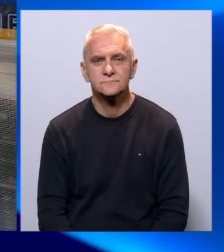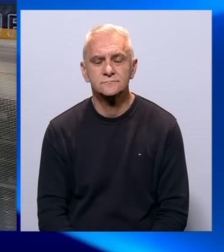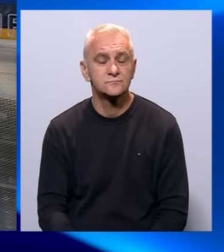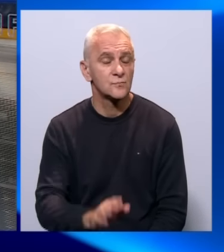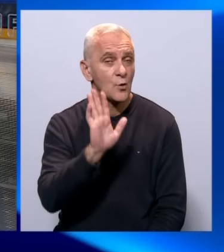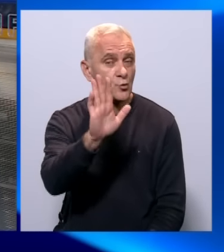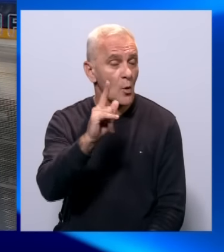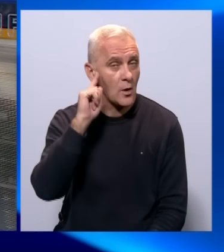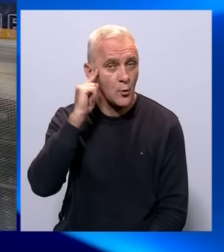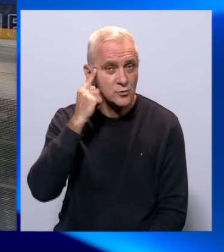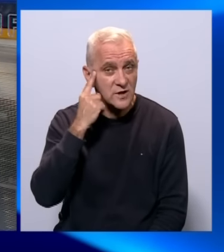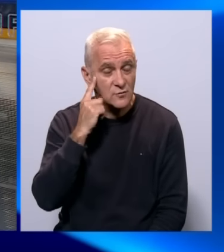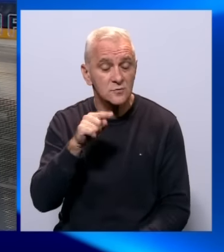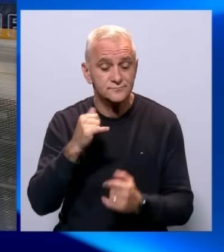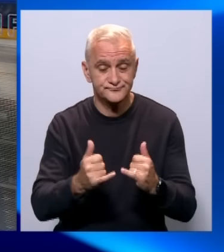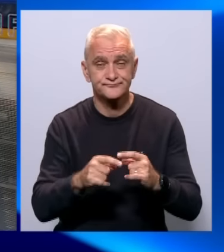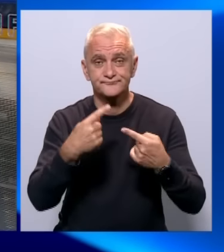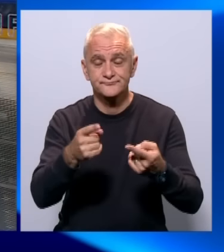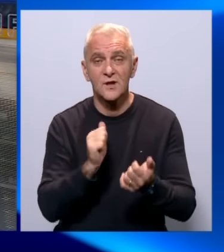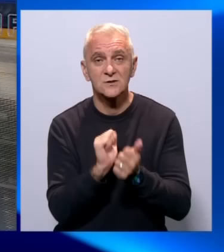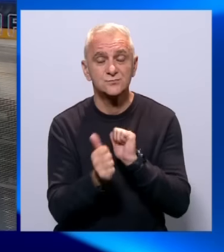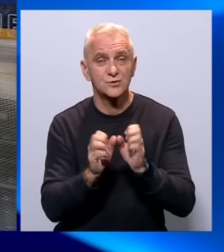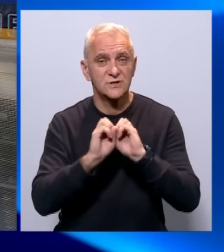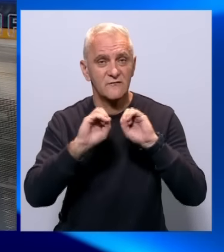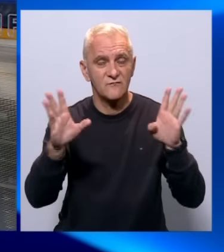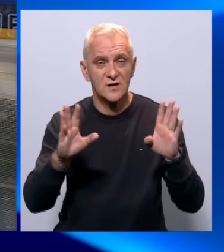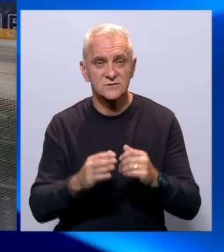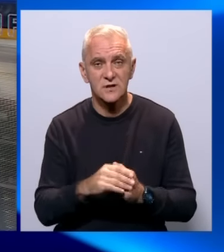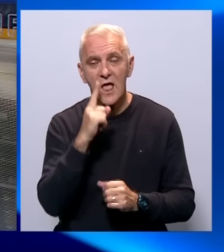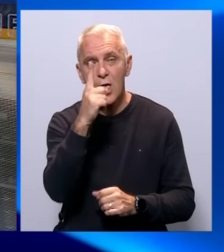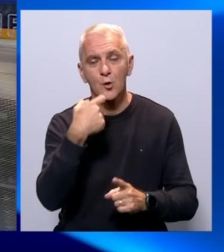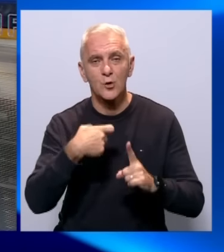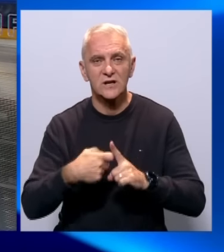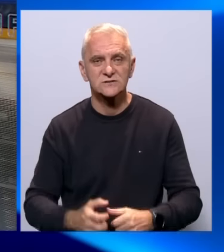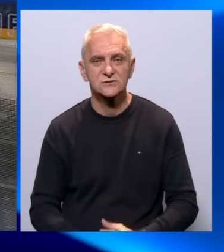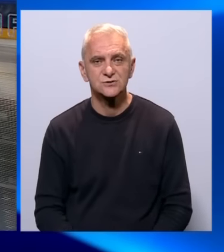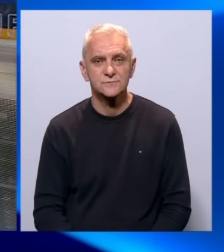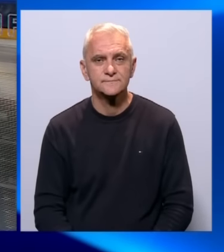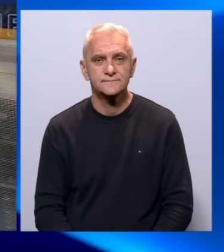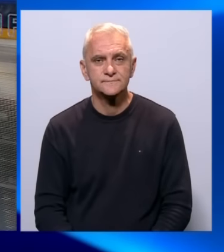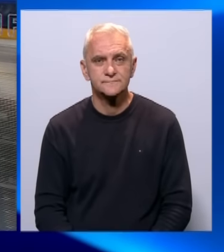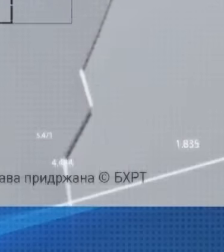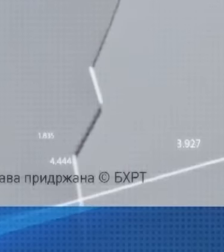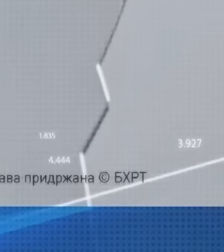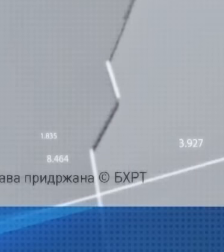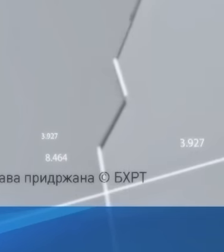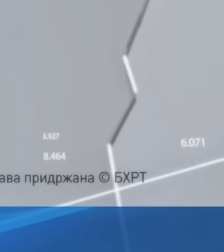I toliko u Dnevniku, slijede sportske aktualnosti i Igor Kristić. Ugodno večer.